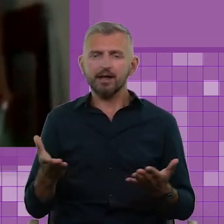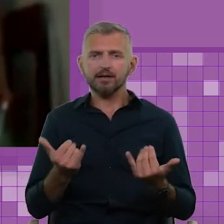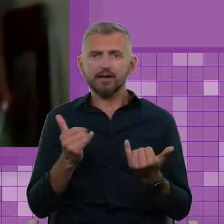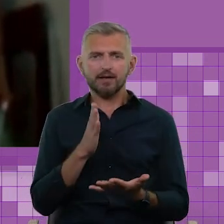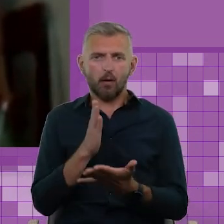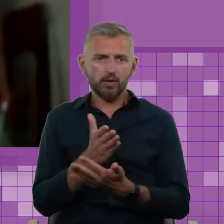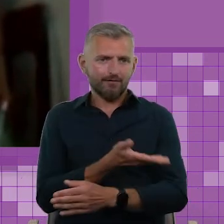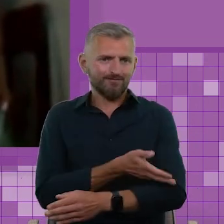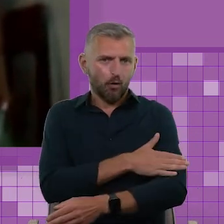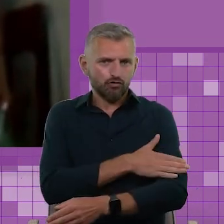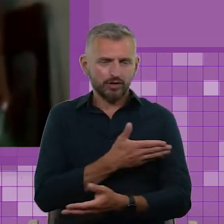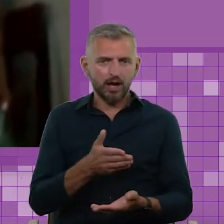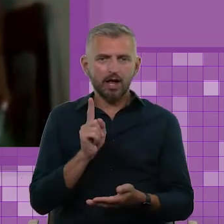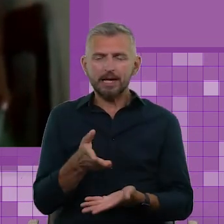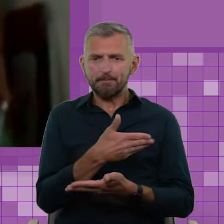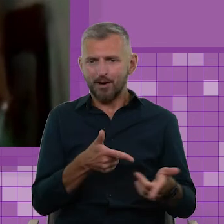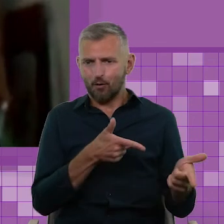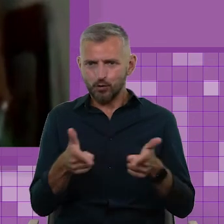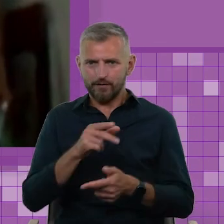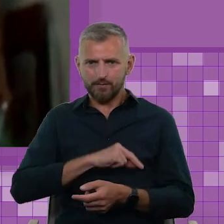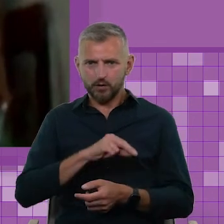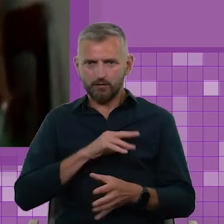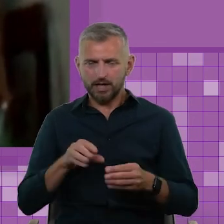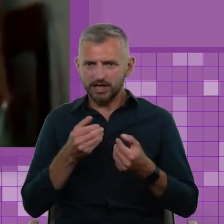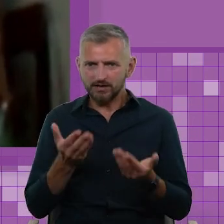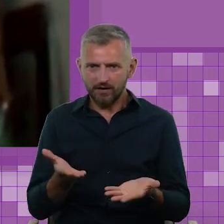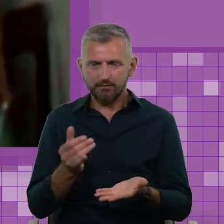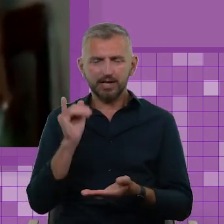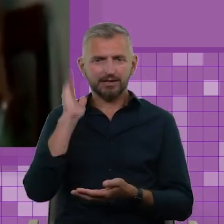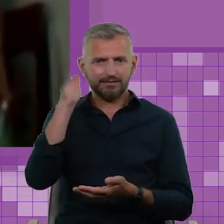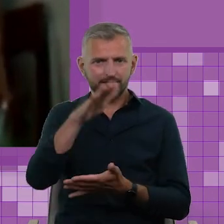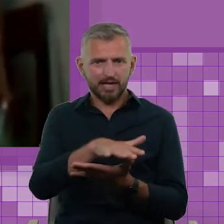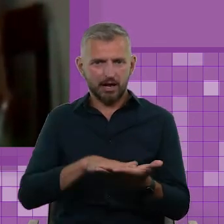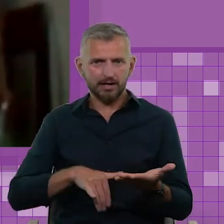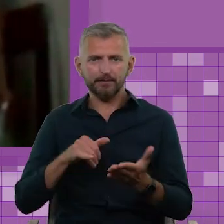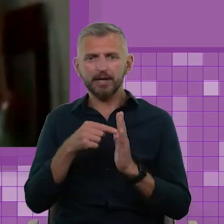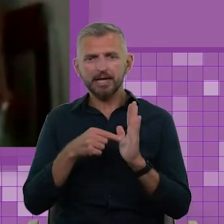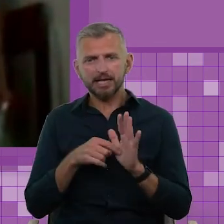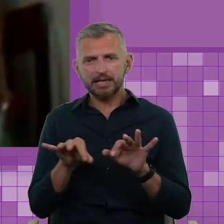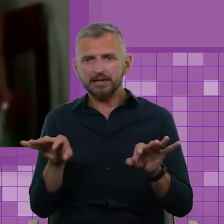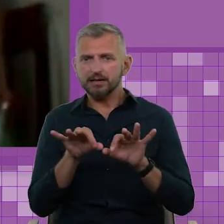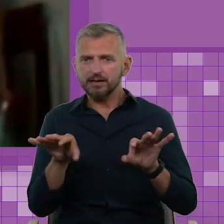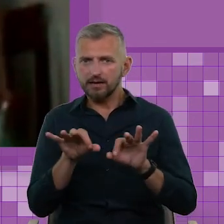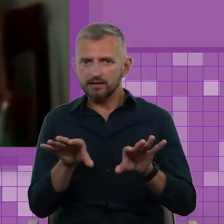знаходяться в Польщі, але ми готові працювати з вами і далі, і ділитися